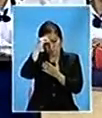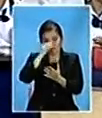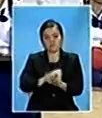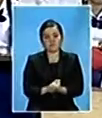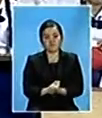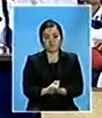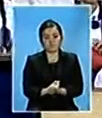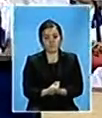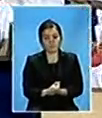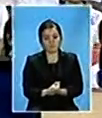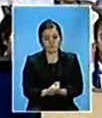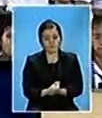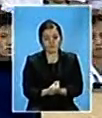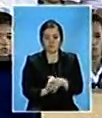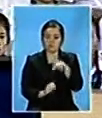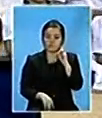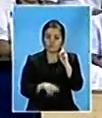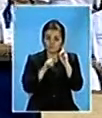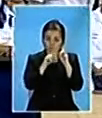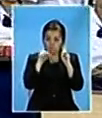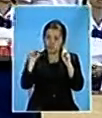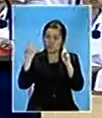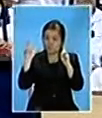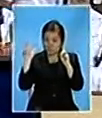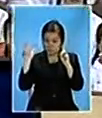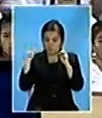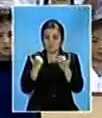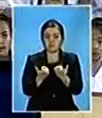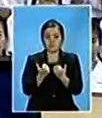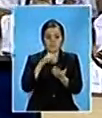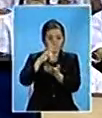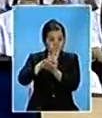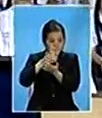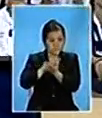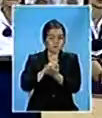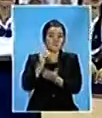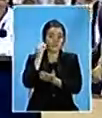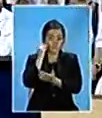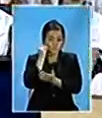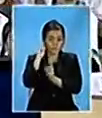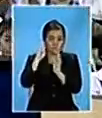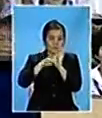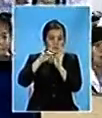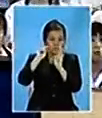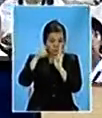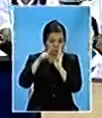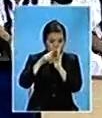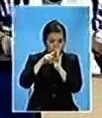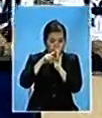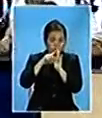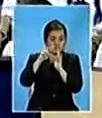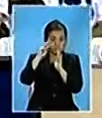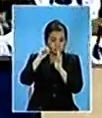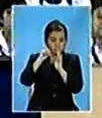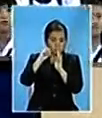แล้วก็นักเรียนชั้นมัธยมศึกษาปีที่1ถึง3โรงเรียนบ้านปากเหมืองจังหวัดเชียงใหม่